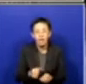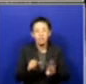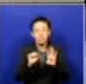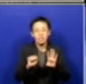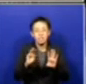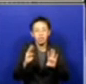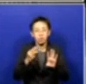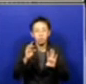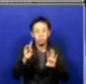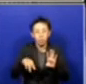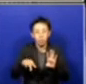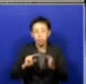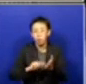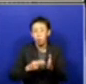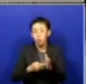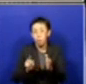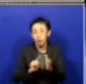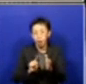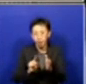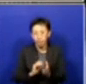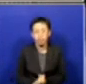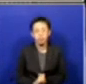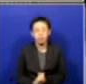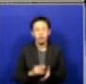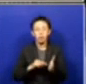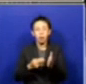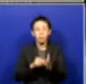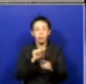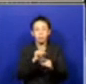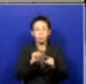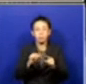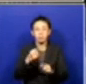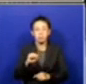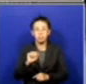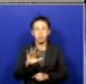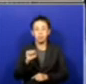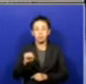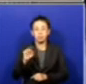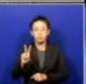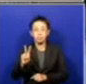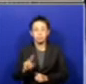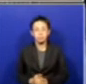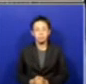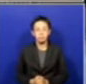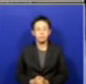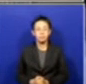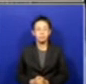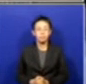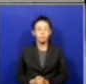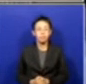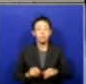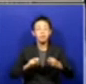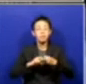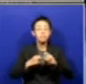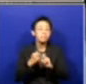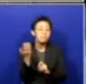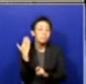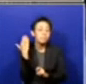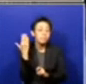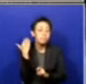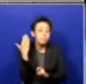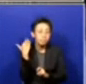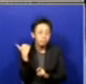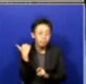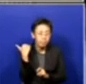นั่นหมายถึงว่าเป็นเปอร์เซ็นต์ 15.2% ท่านประธานคะปัญหาที่ผ่านมาคือรัฐบาลท่านประ